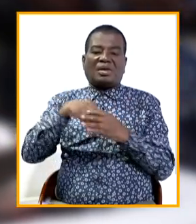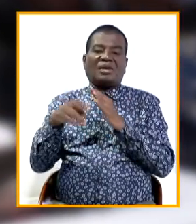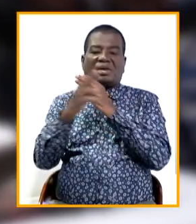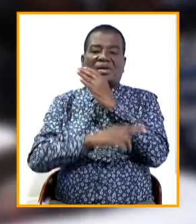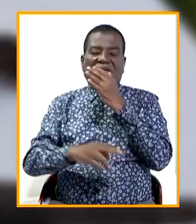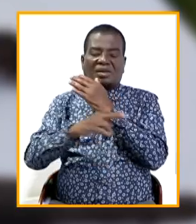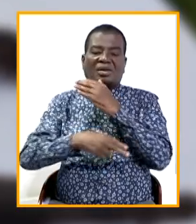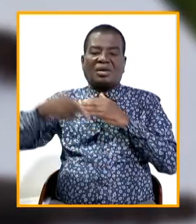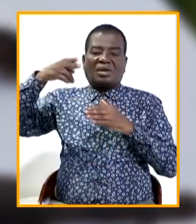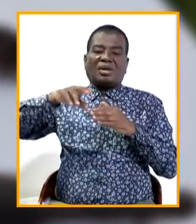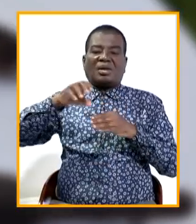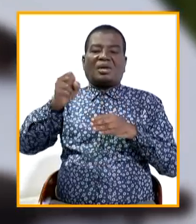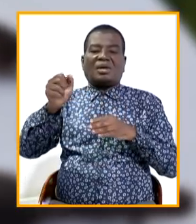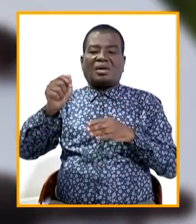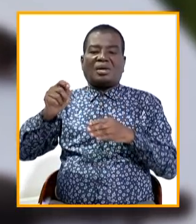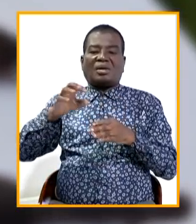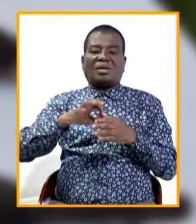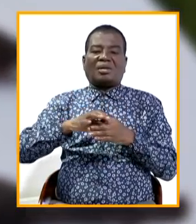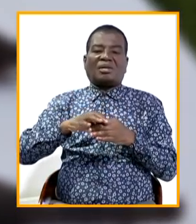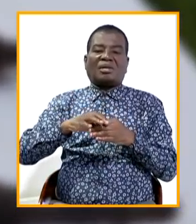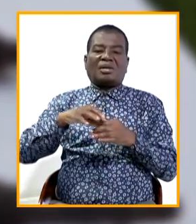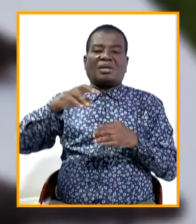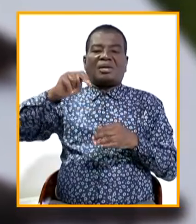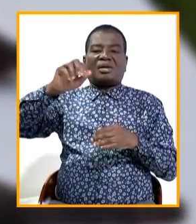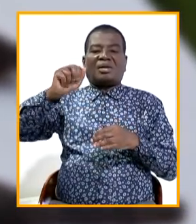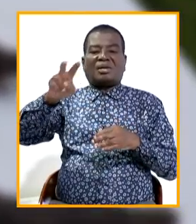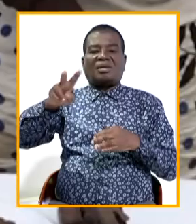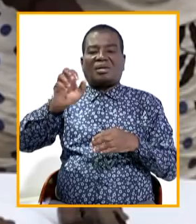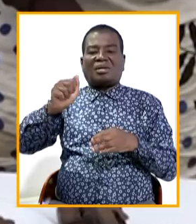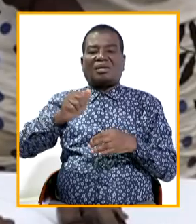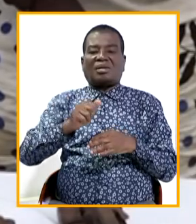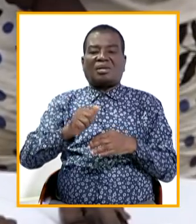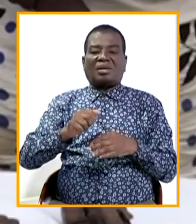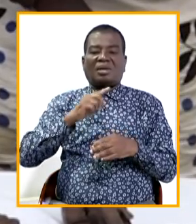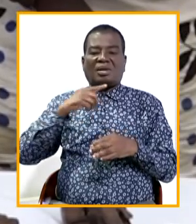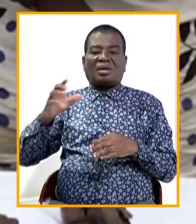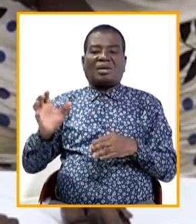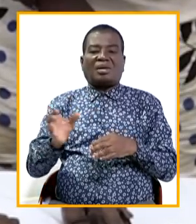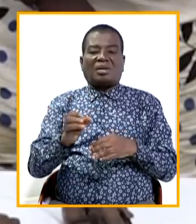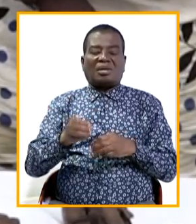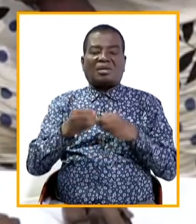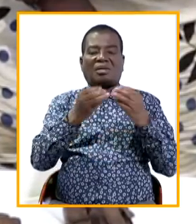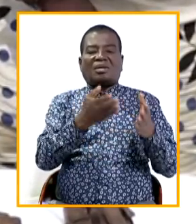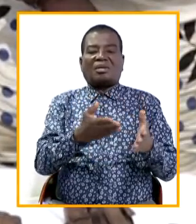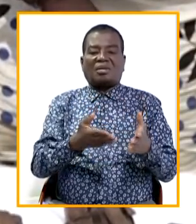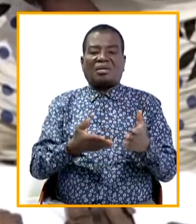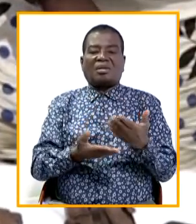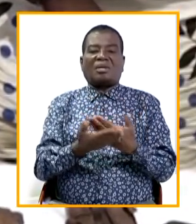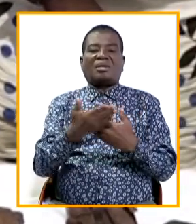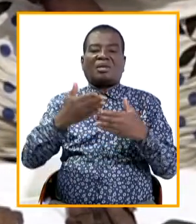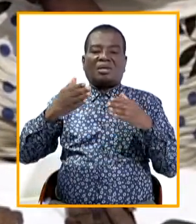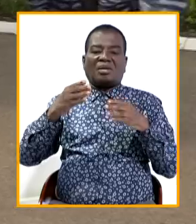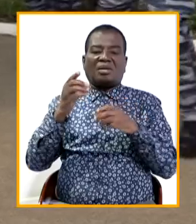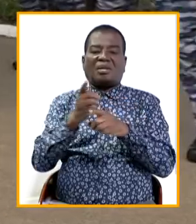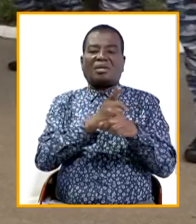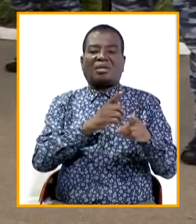régions du Haut-Sassandra, du Boklé, de la Nawa et de Gbeke. Ils ont été mis hors d'état de nuire par les éléments